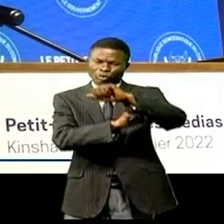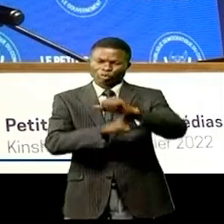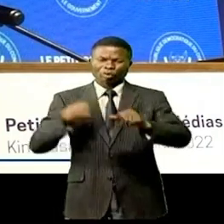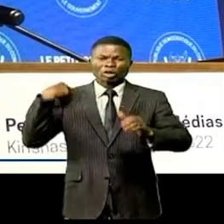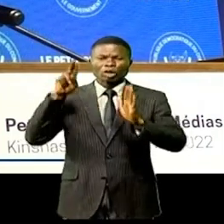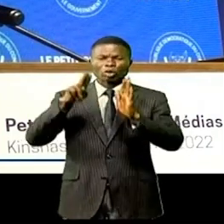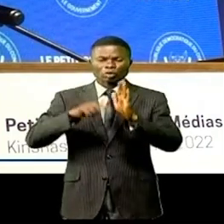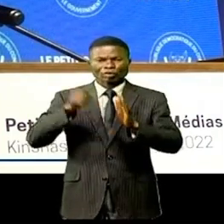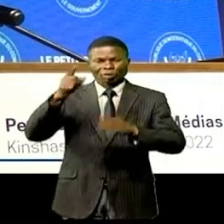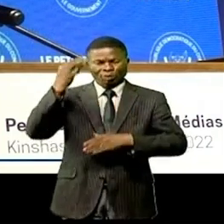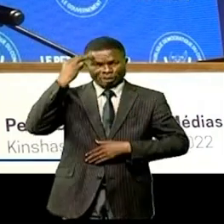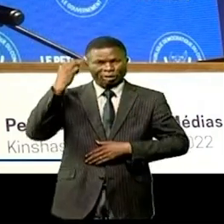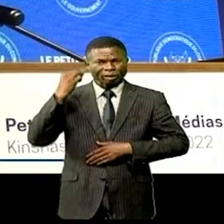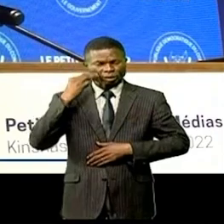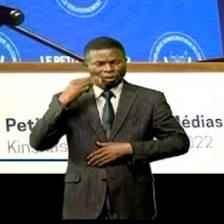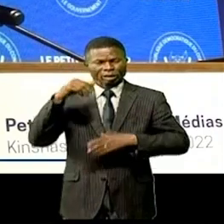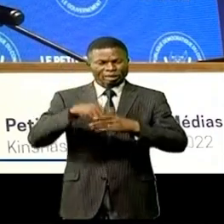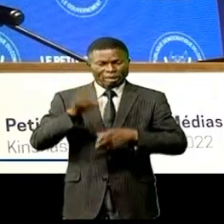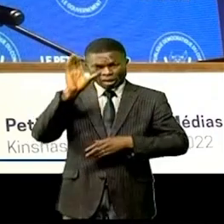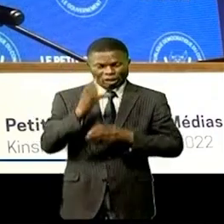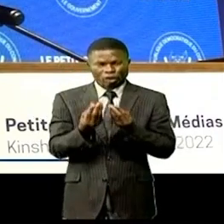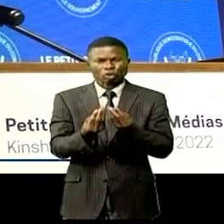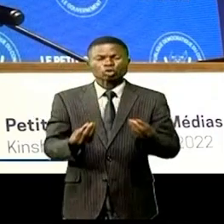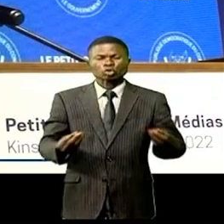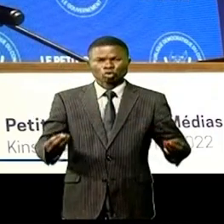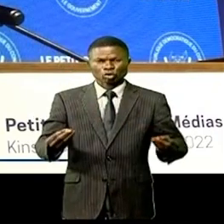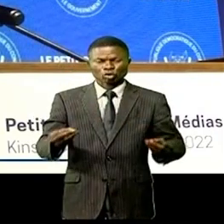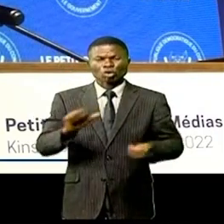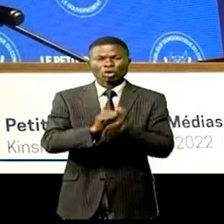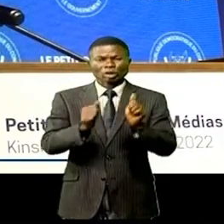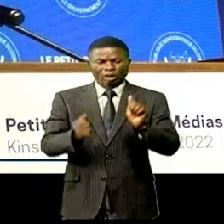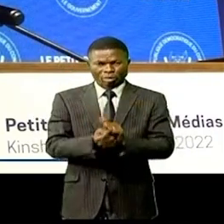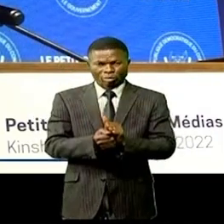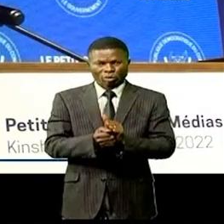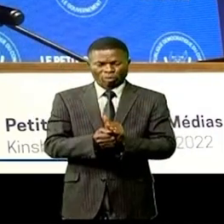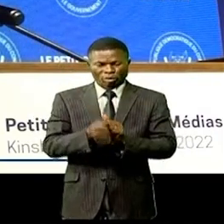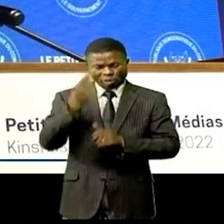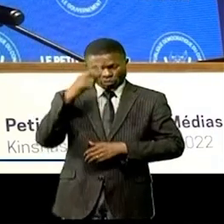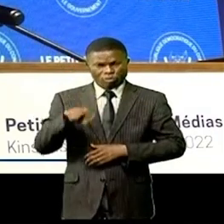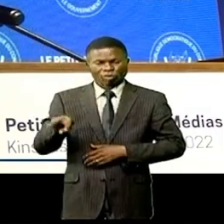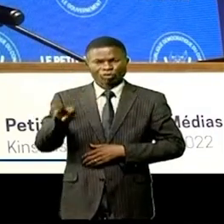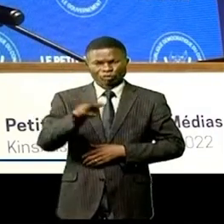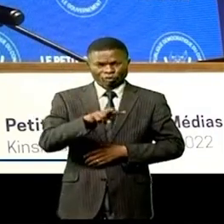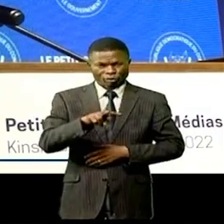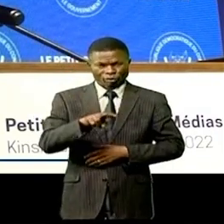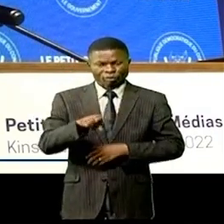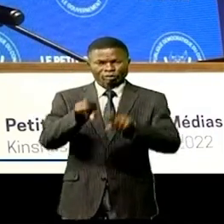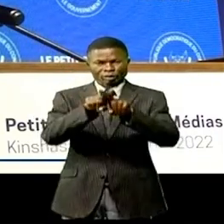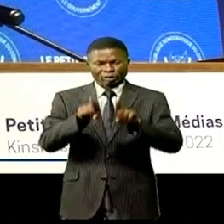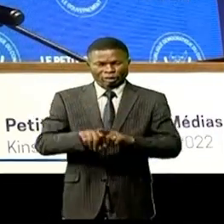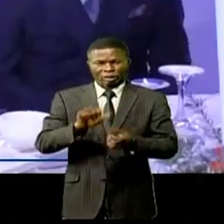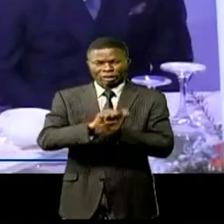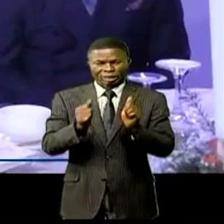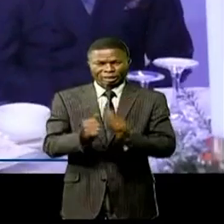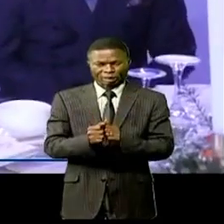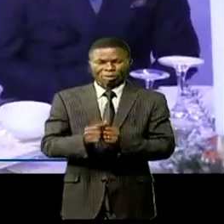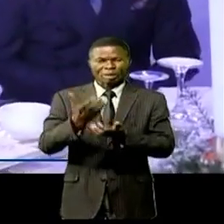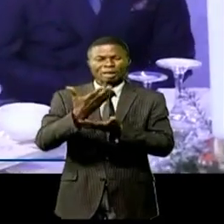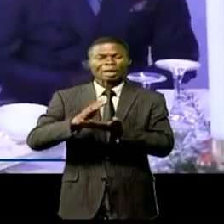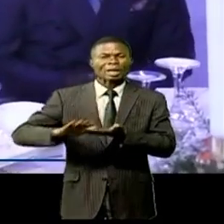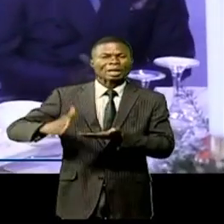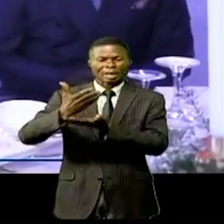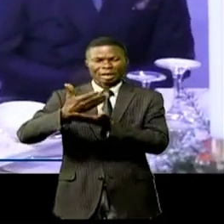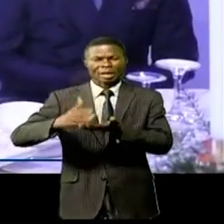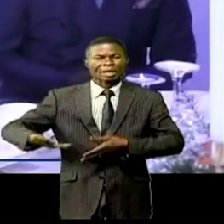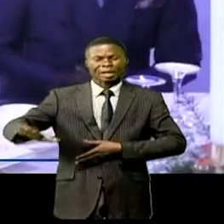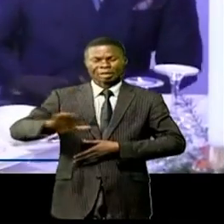gouvernement dans les résolutions qui ont été les vôtres, qui sont venues des États généraux.